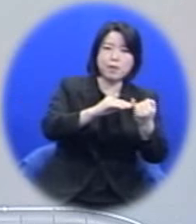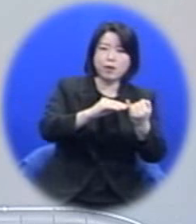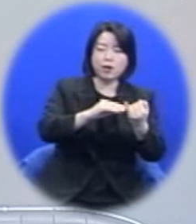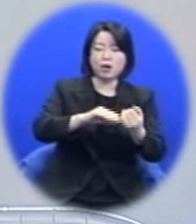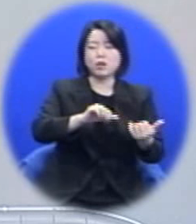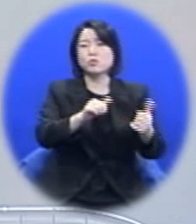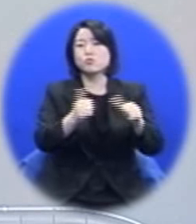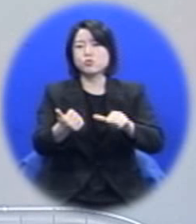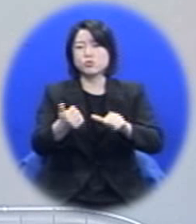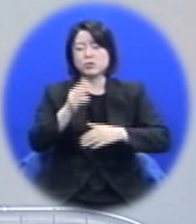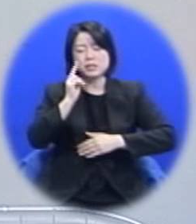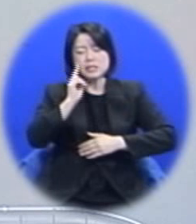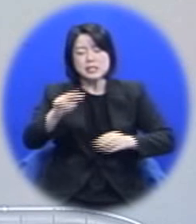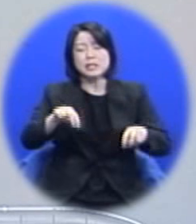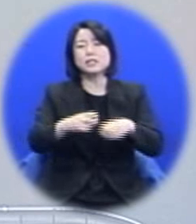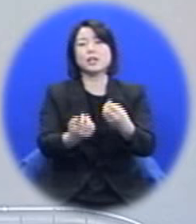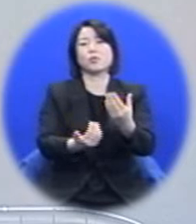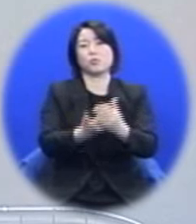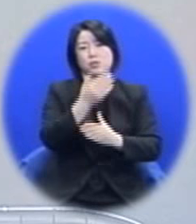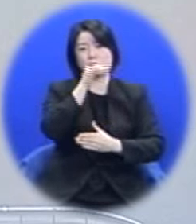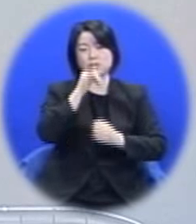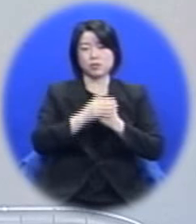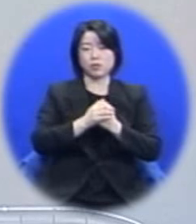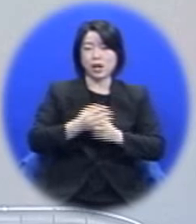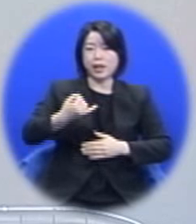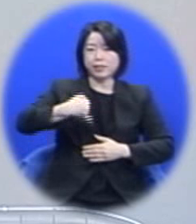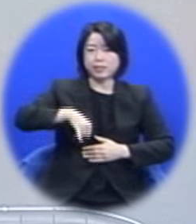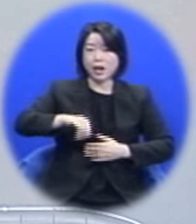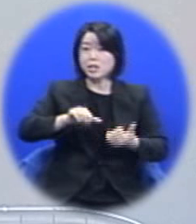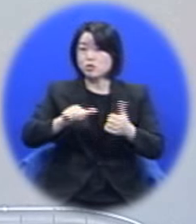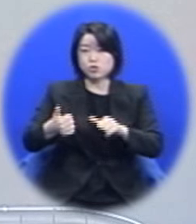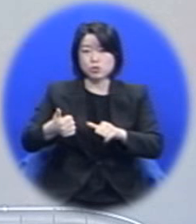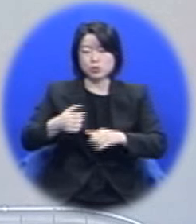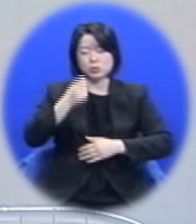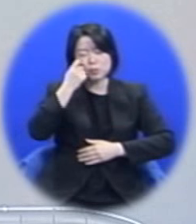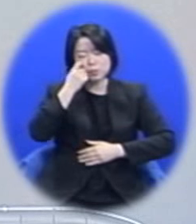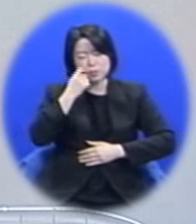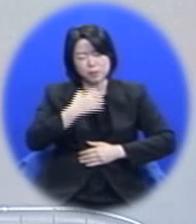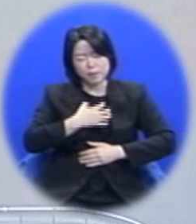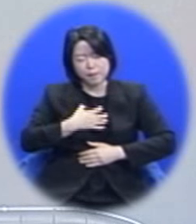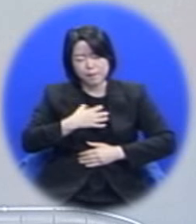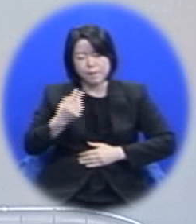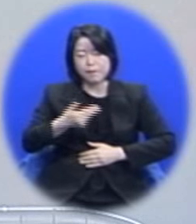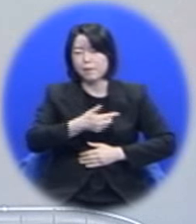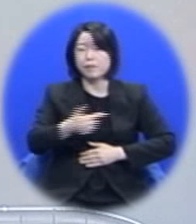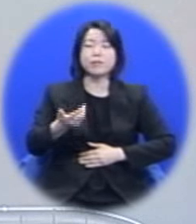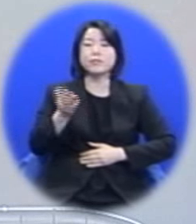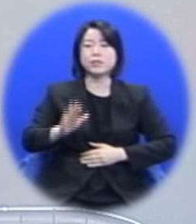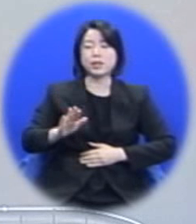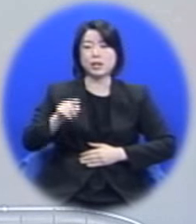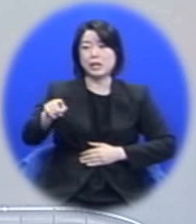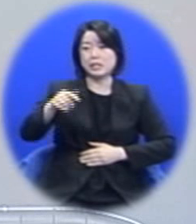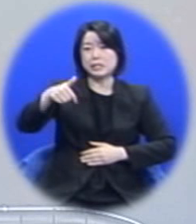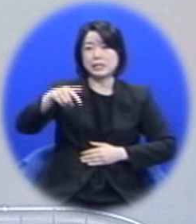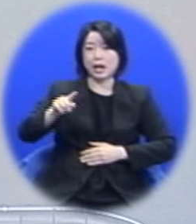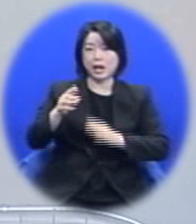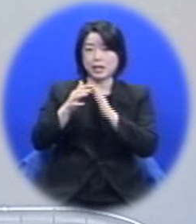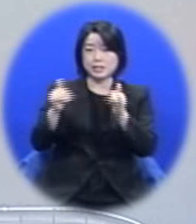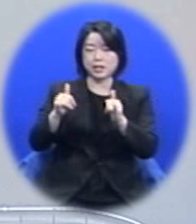떠나는 끔찍한 사고를 당합니다. 딸을 잃어버린 것도 너무 슬픈데 가해자가